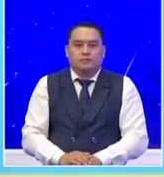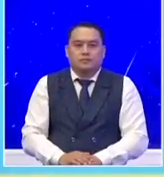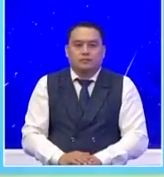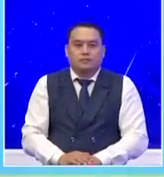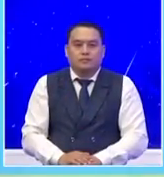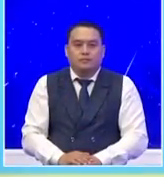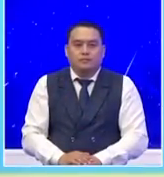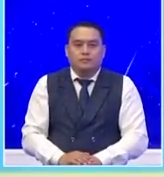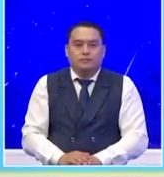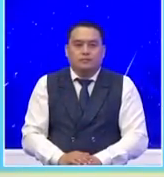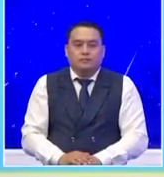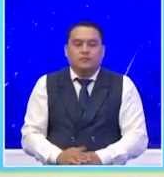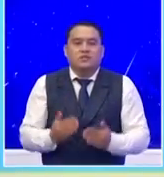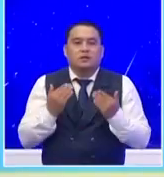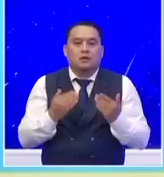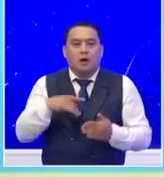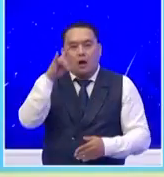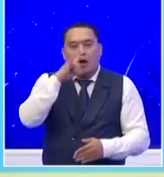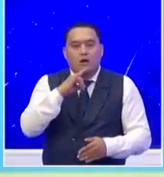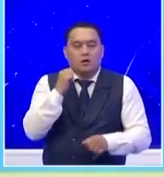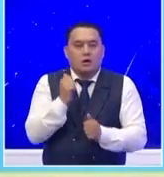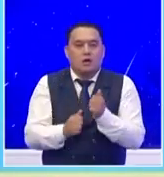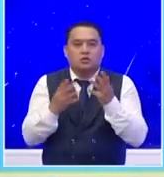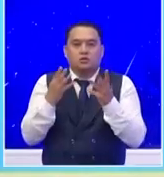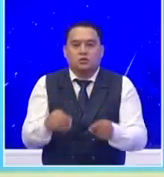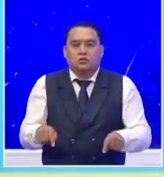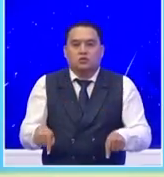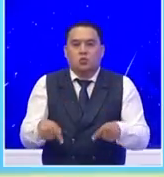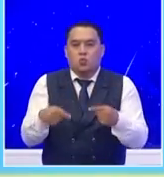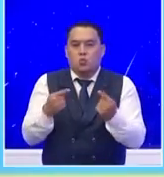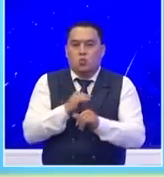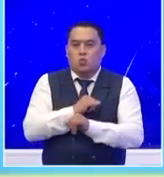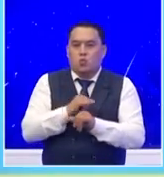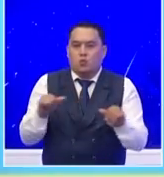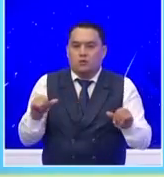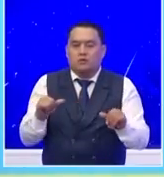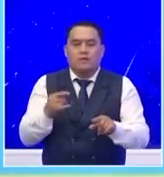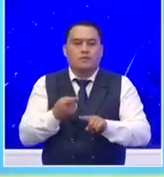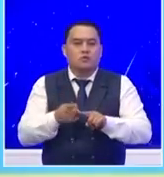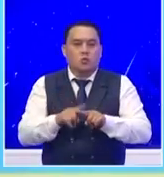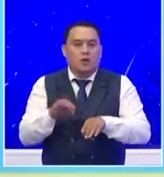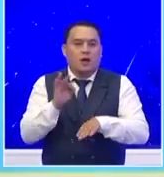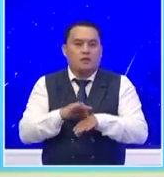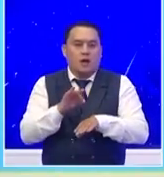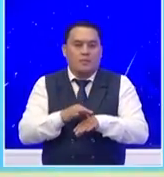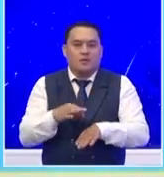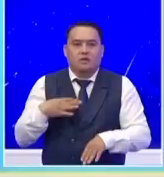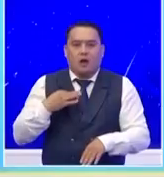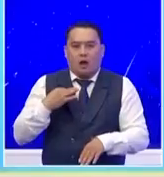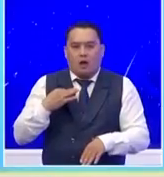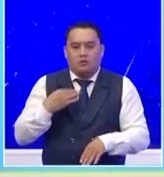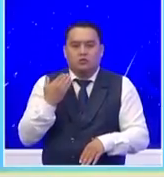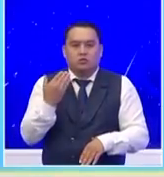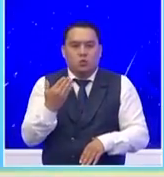салынады. Қазір елдегі жағдай күннен күнге ушығып барады. Індеттің таралу қарқыны жоғары. Азаматтардың салғырттығы